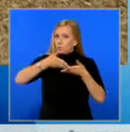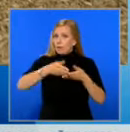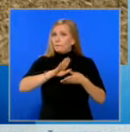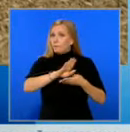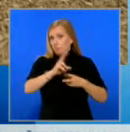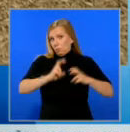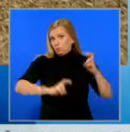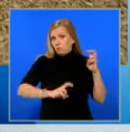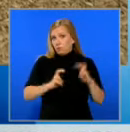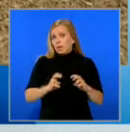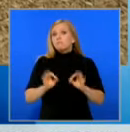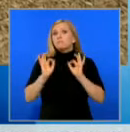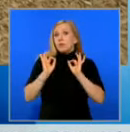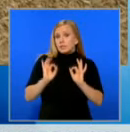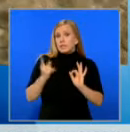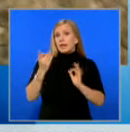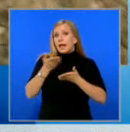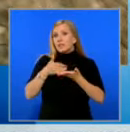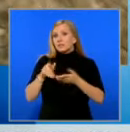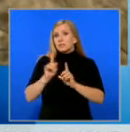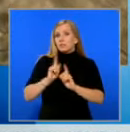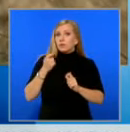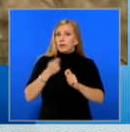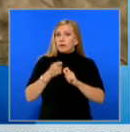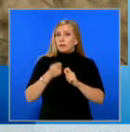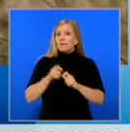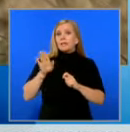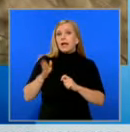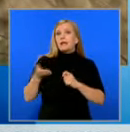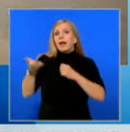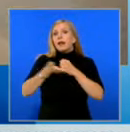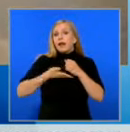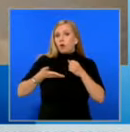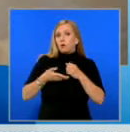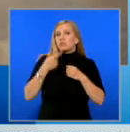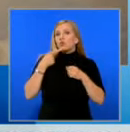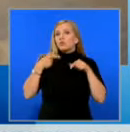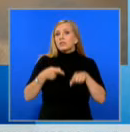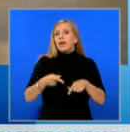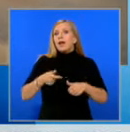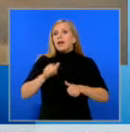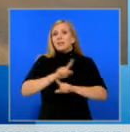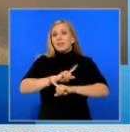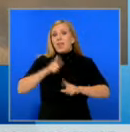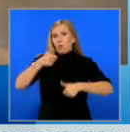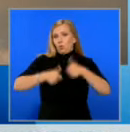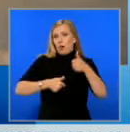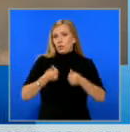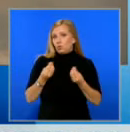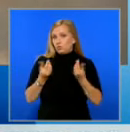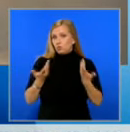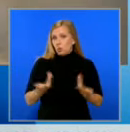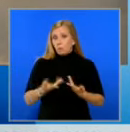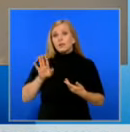производителите и че наистина една част не могат да реализират своята реколта защото тя е неконкурентноспособна на